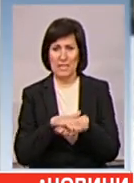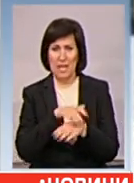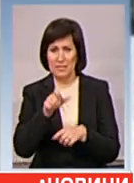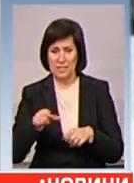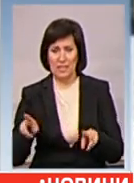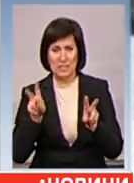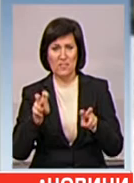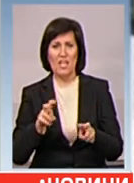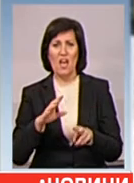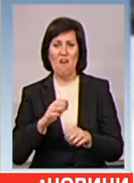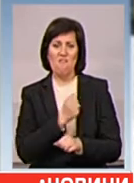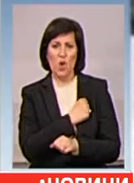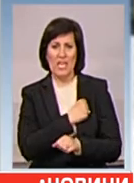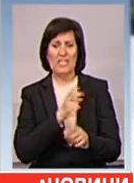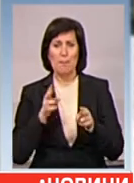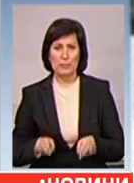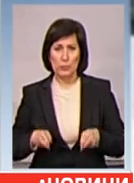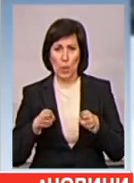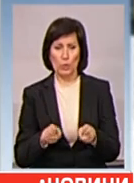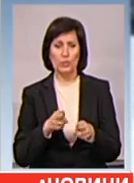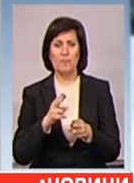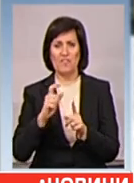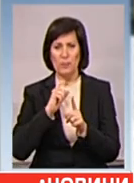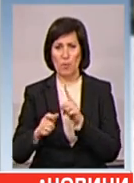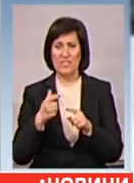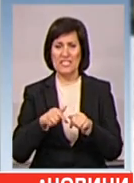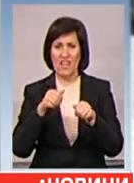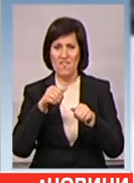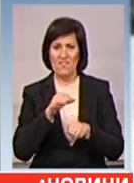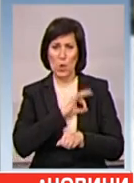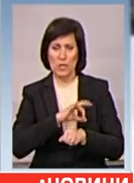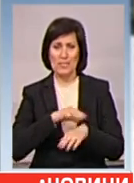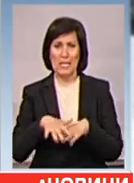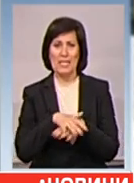дипвідомстві називають воєнним злочином. І кажуть, що відповідати за використання